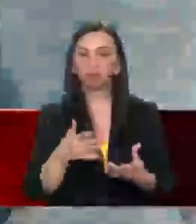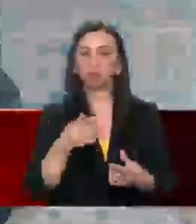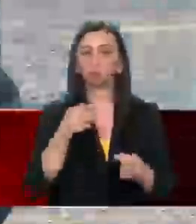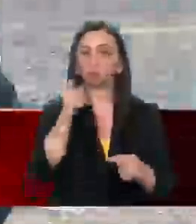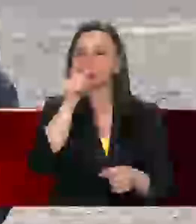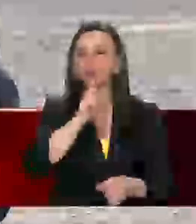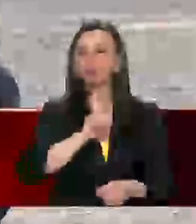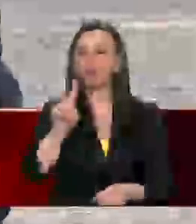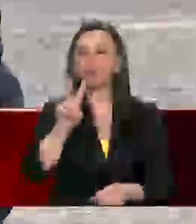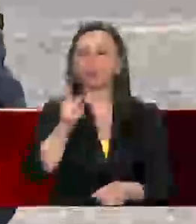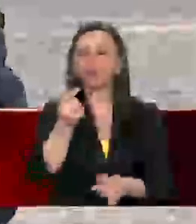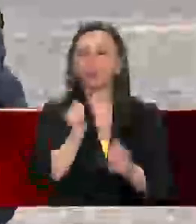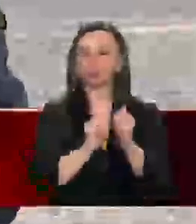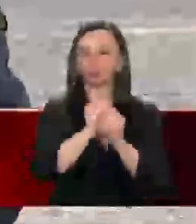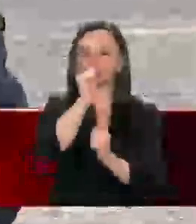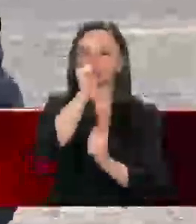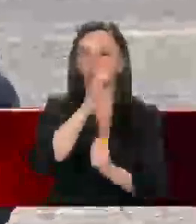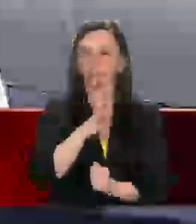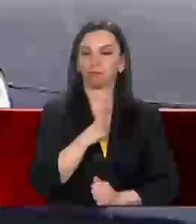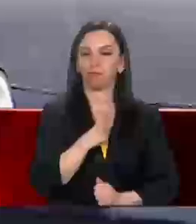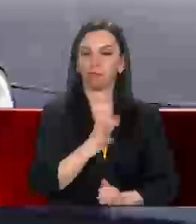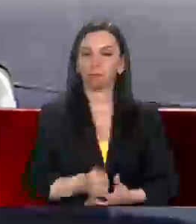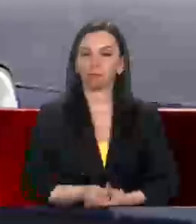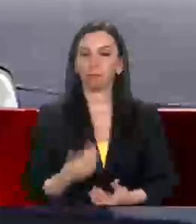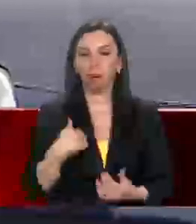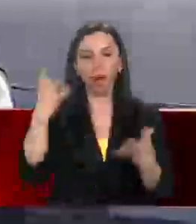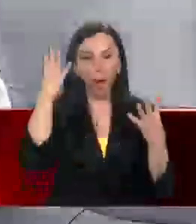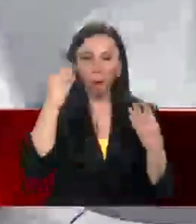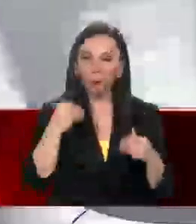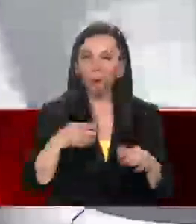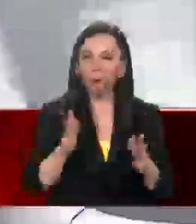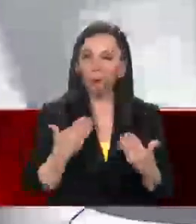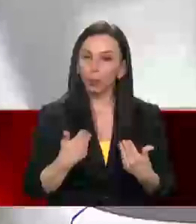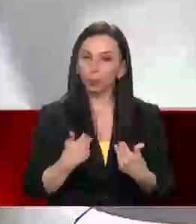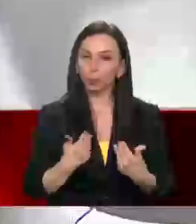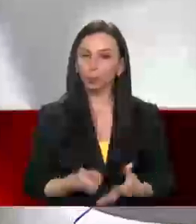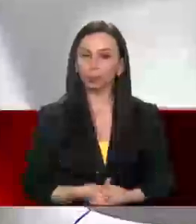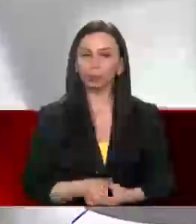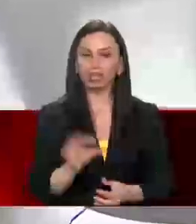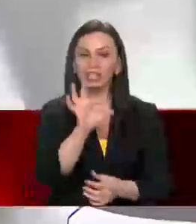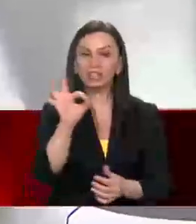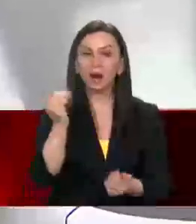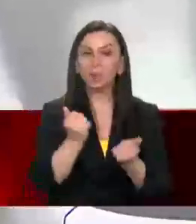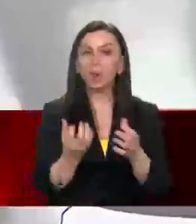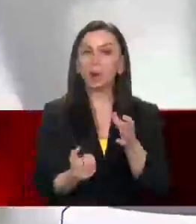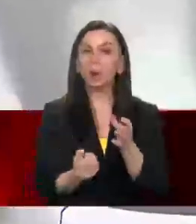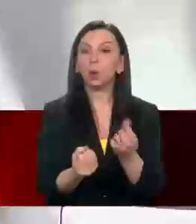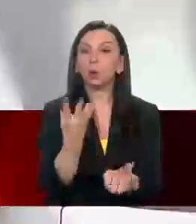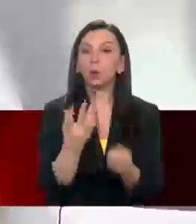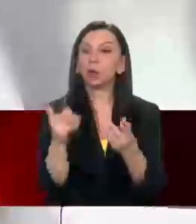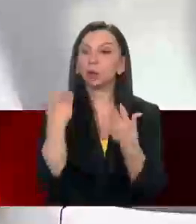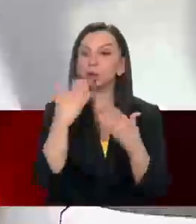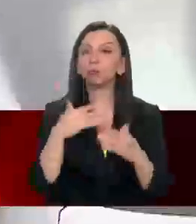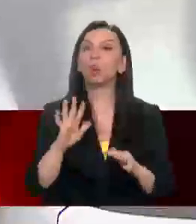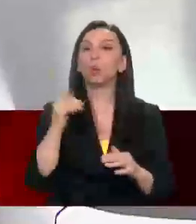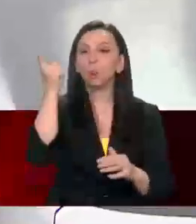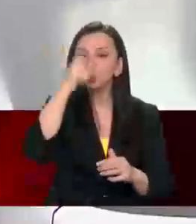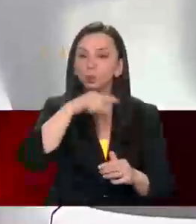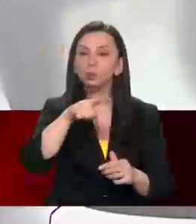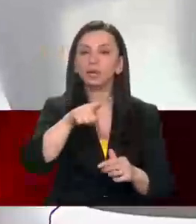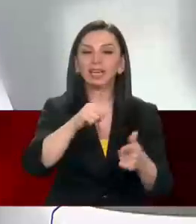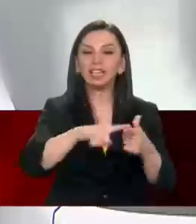arttı. %15, %20 fiyat artışı var. Biz de anlam veremiyoruz buna. Sıfır araba üretilmediği sürece bu şekilde araçlar